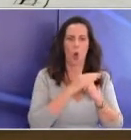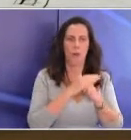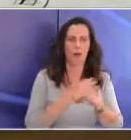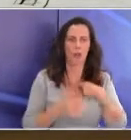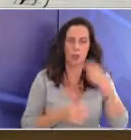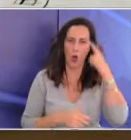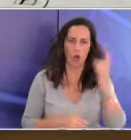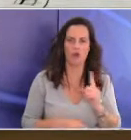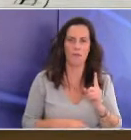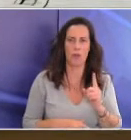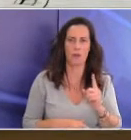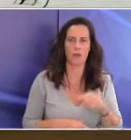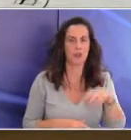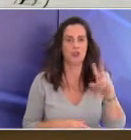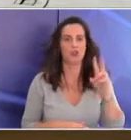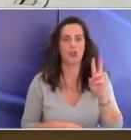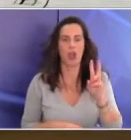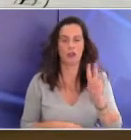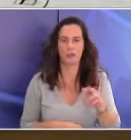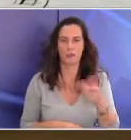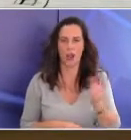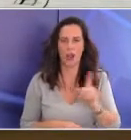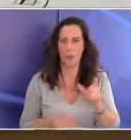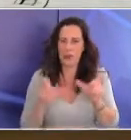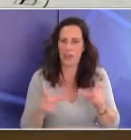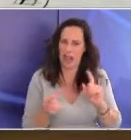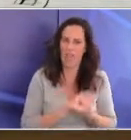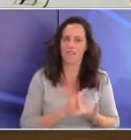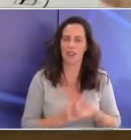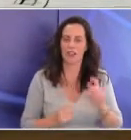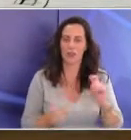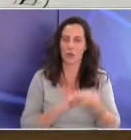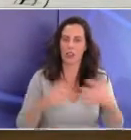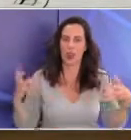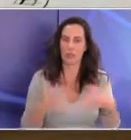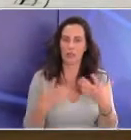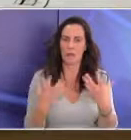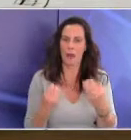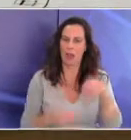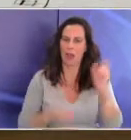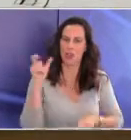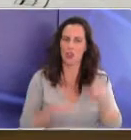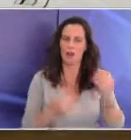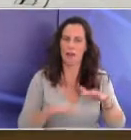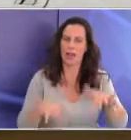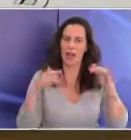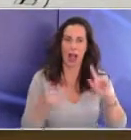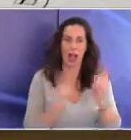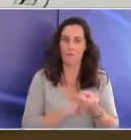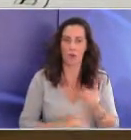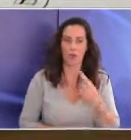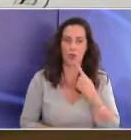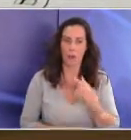אני לא חושבת שיש איזושהי, בטח לא מניעה, להפך, זה הופך את הקבוצה לקבוצה עם הרבה מאוד אנשים והרבה מאוד קהל, בדיוק הפוך מה